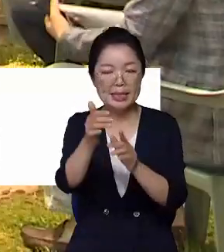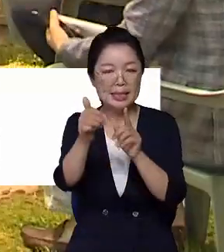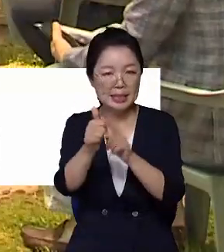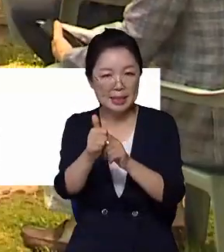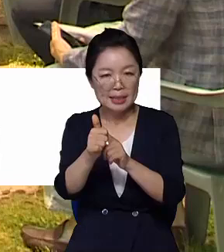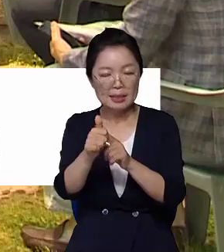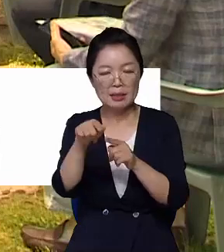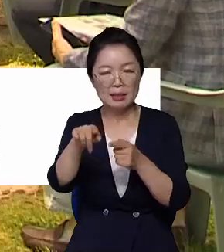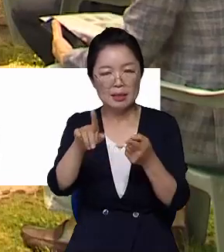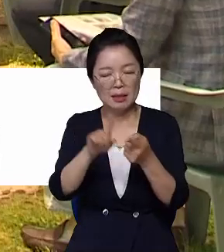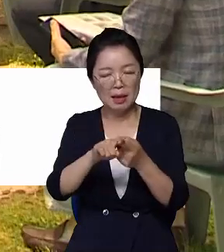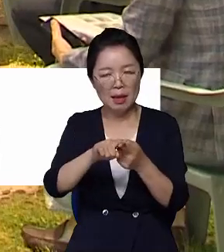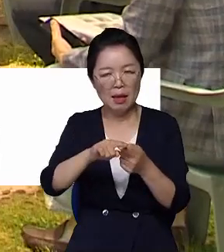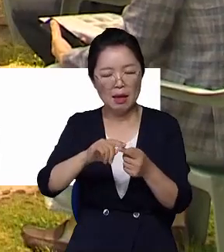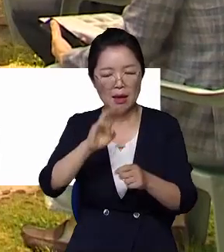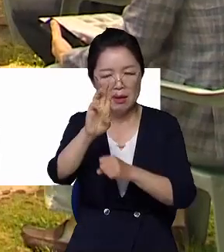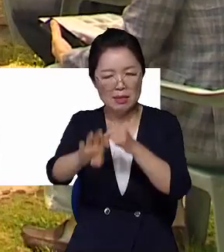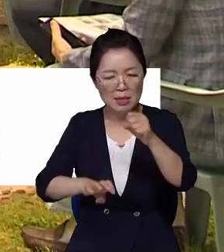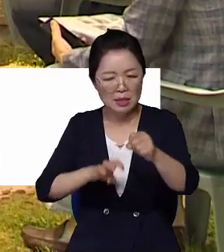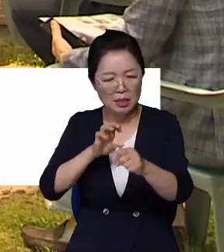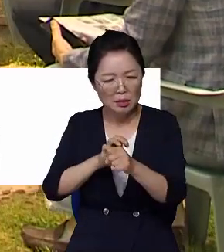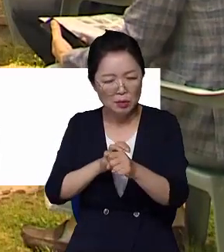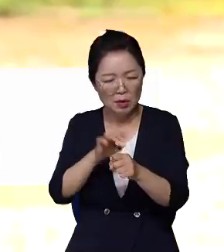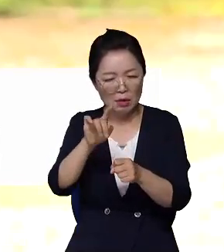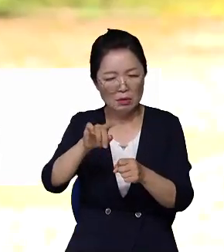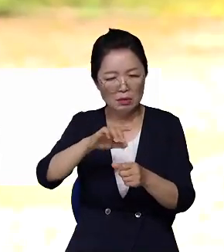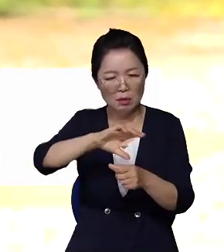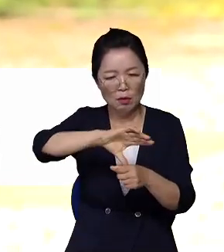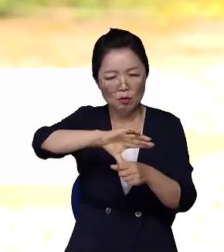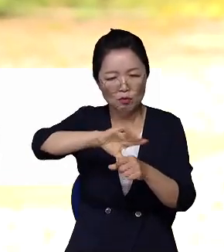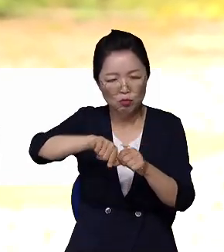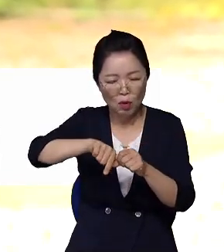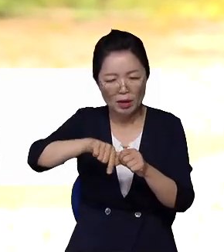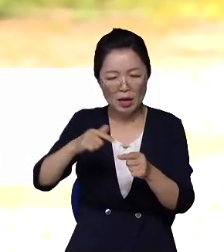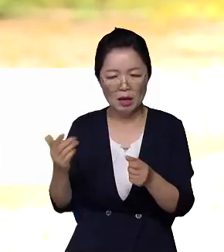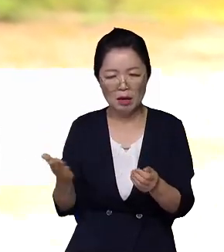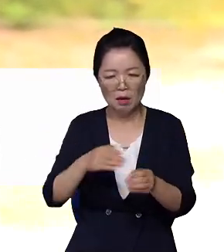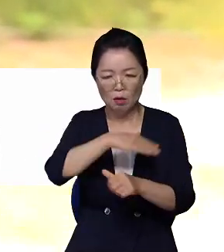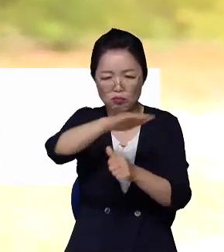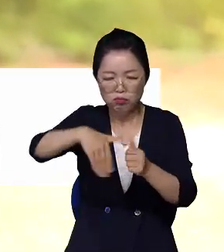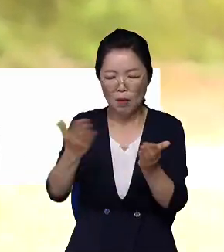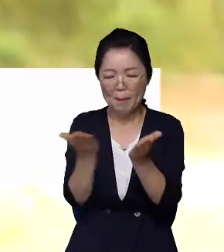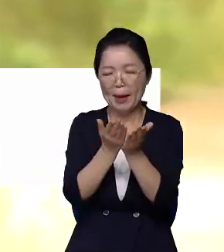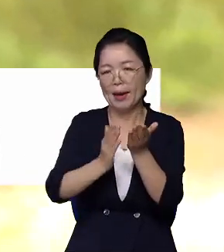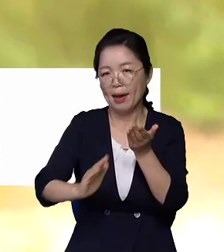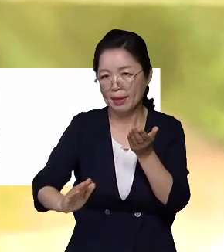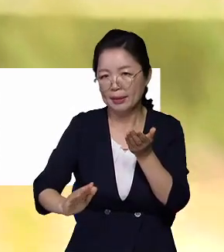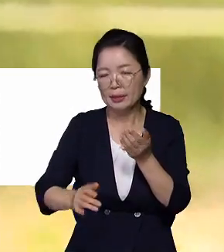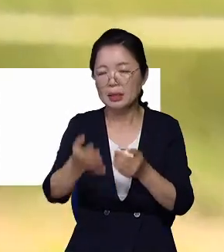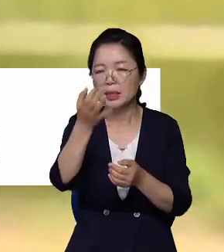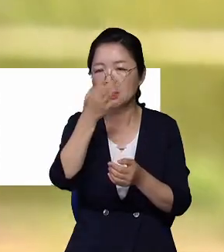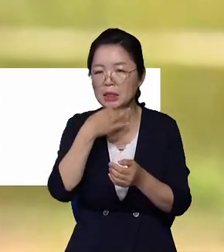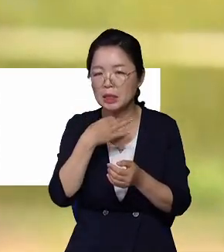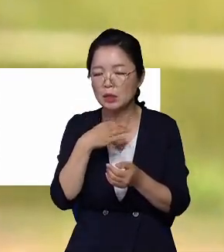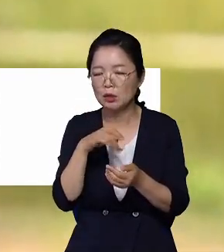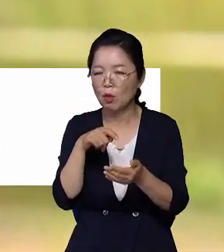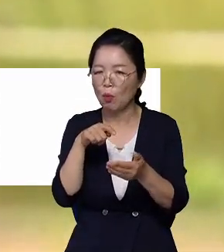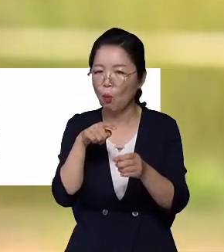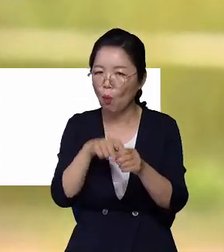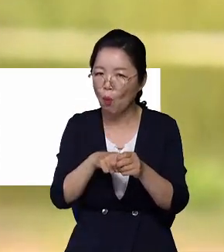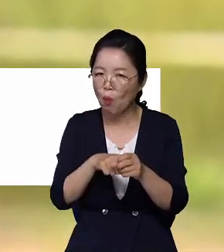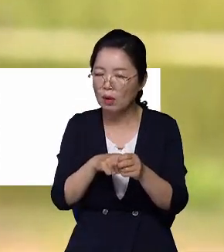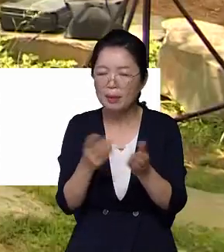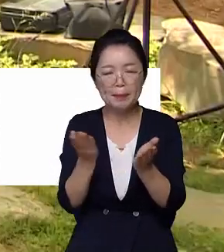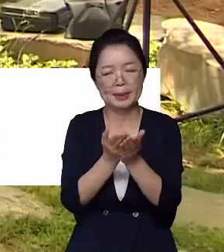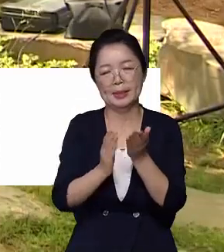전부터 40년 넘게 진행된 보건화 사업의 취지에 맞지 않고 민간 기업의 이윤 추구 대상이 되어서는 안 된다는